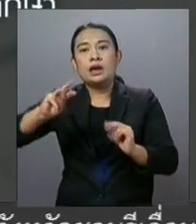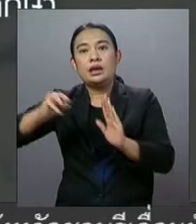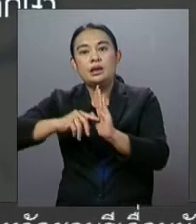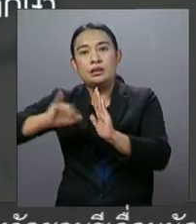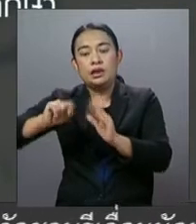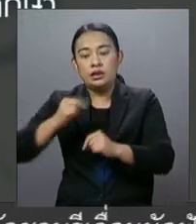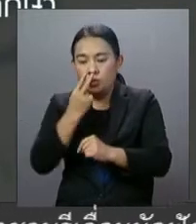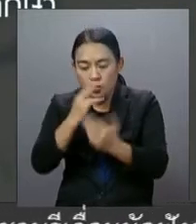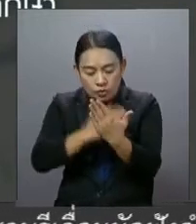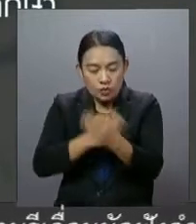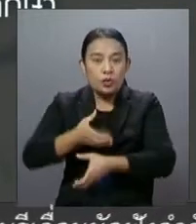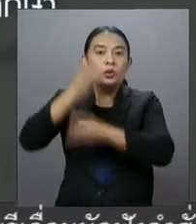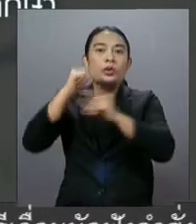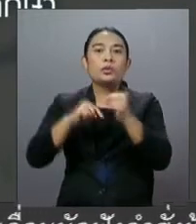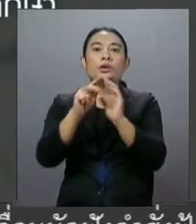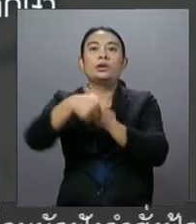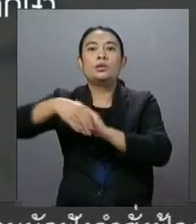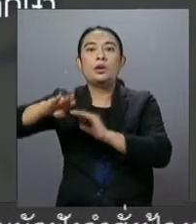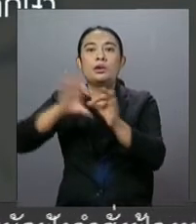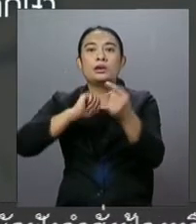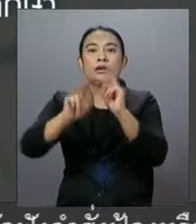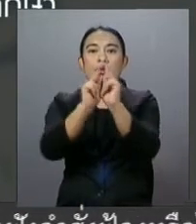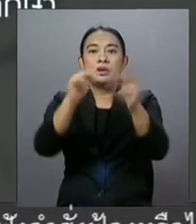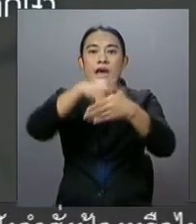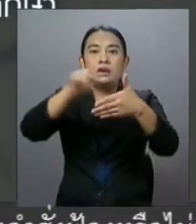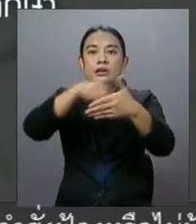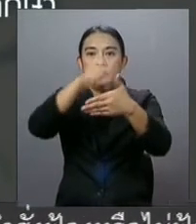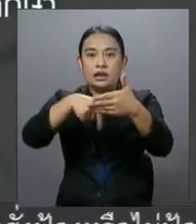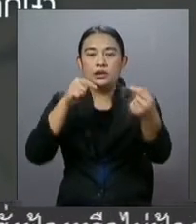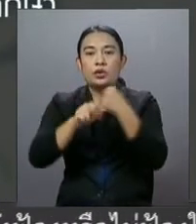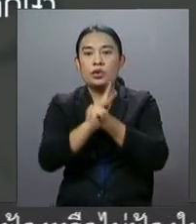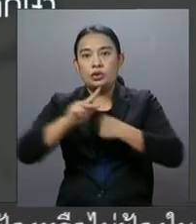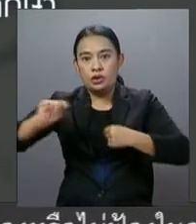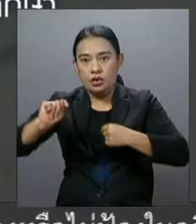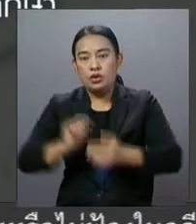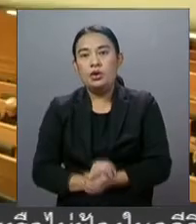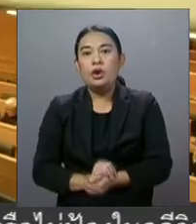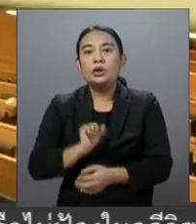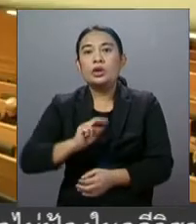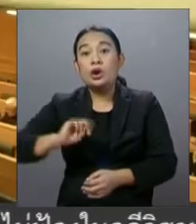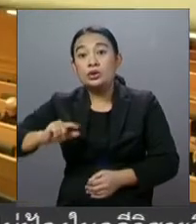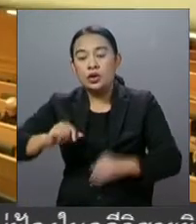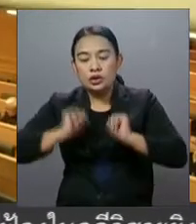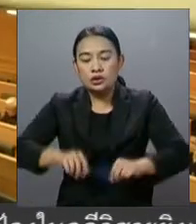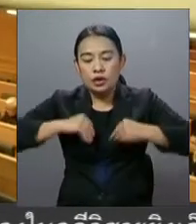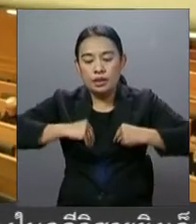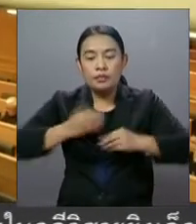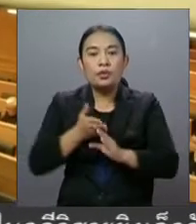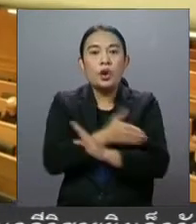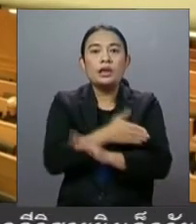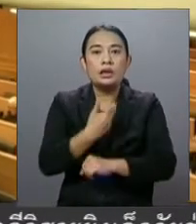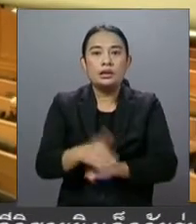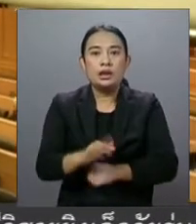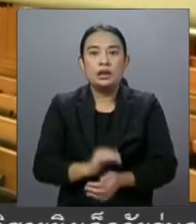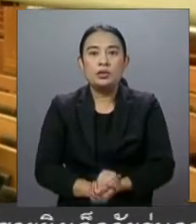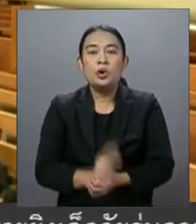ทบถวรรพร.ประกอบราธธรรรนูล ว่ด้คณะกรมการกเลอกตั้งหรอ กลกลตอที่สอนช.เคยเหชอบมาแลวก่อน่านี้เนื่